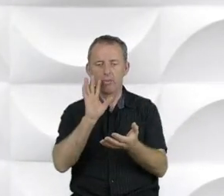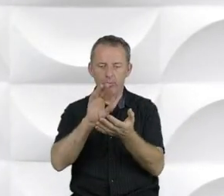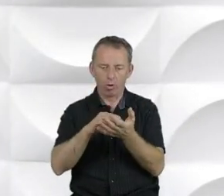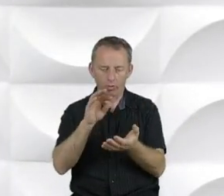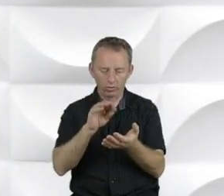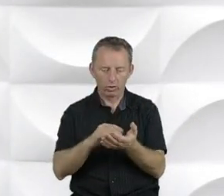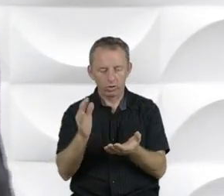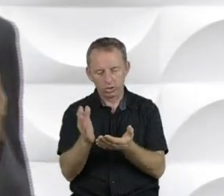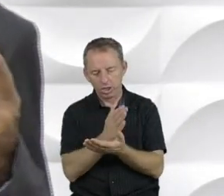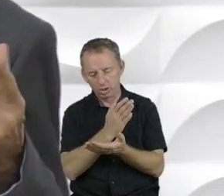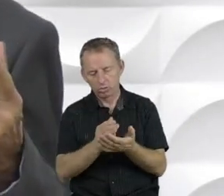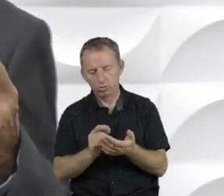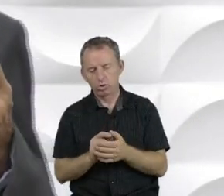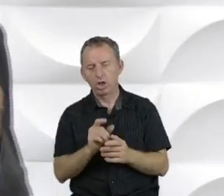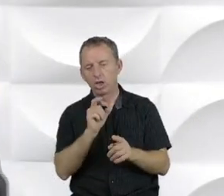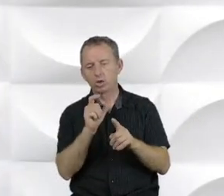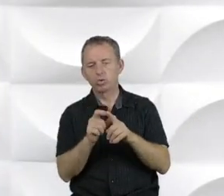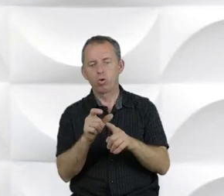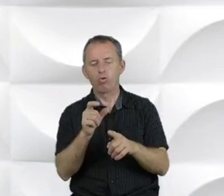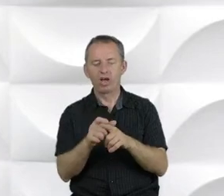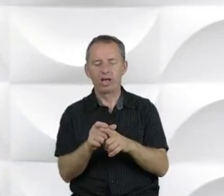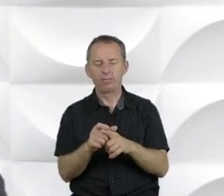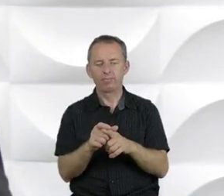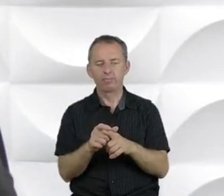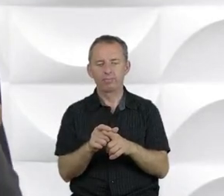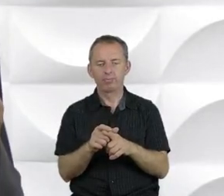niektóre przynajmniej słowa.